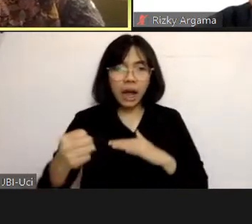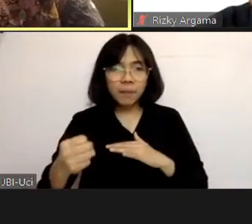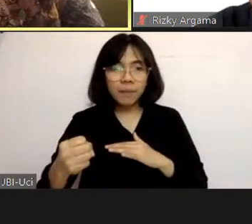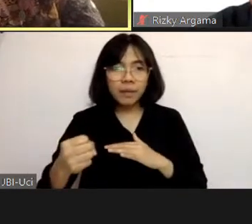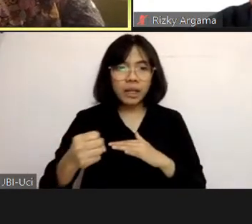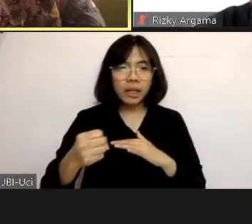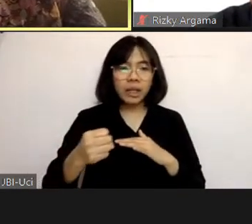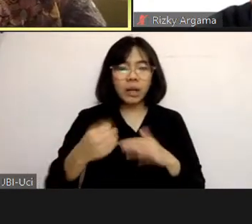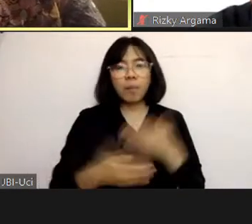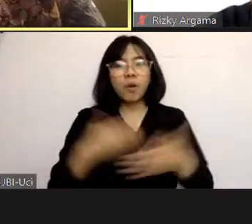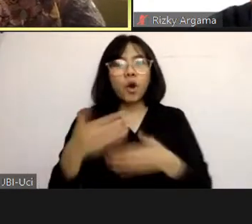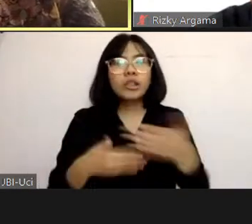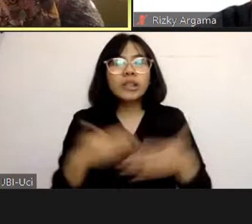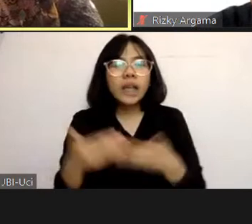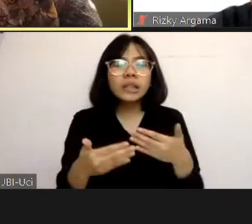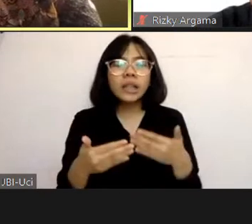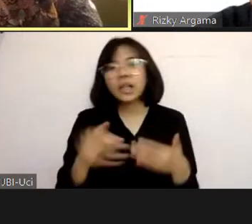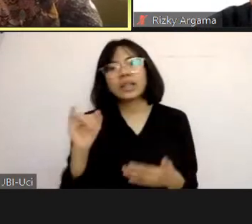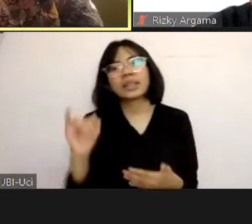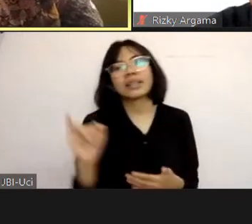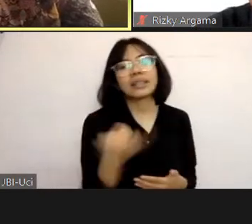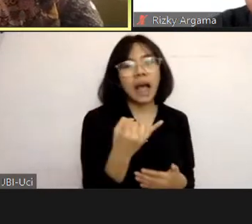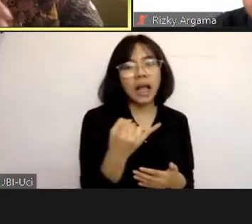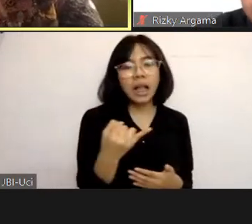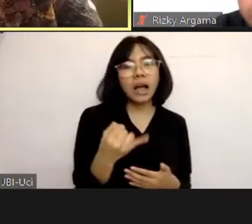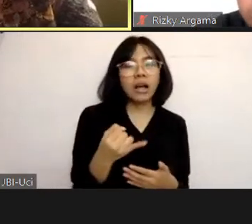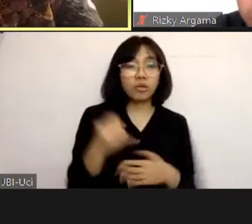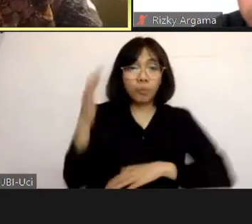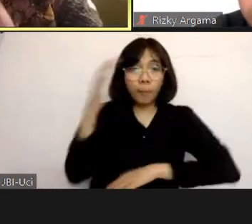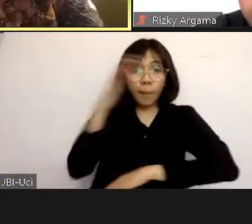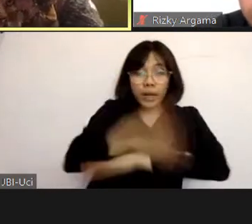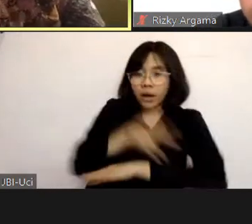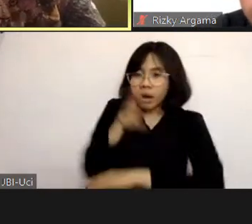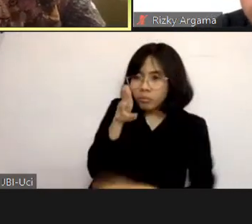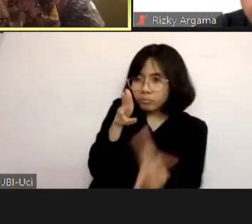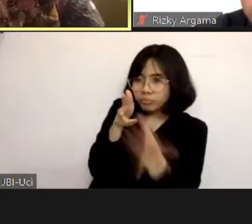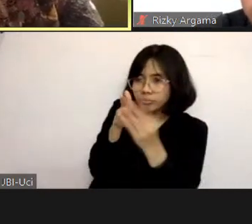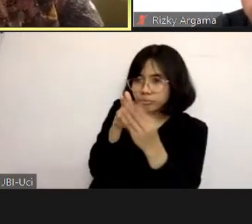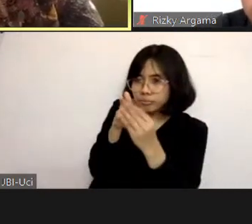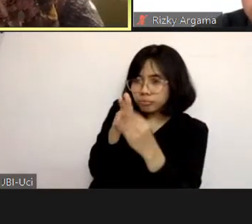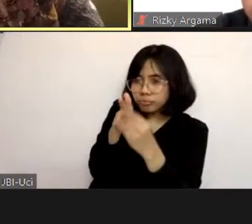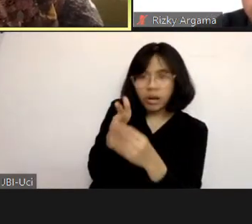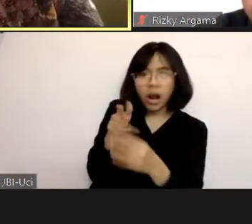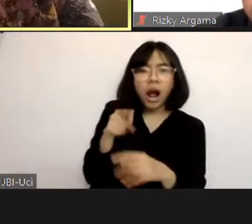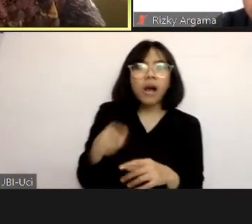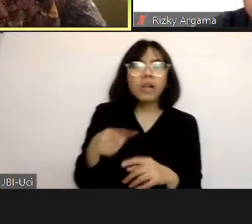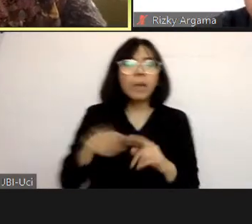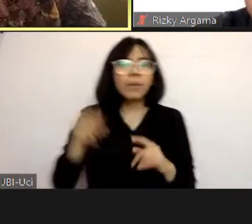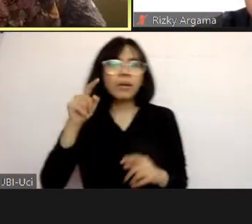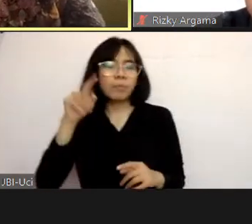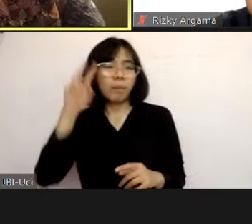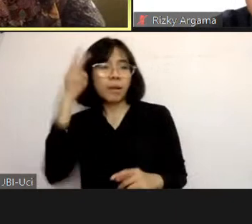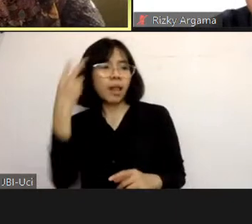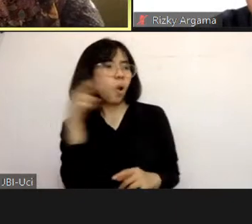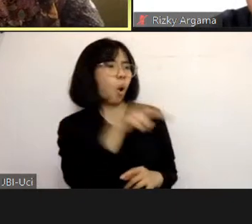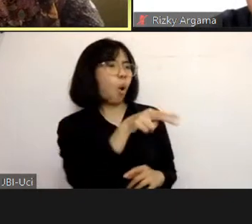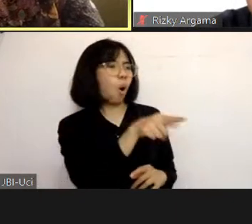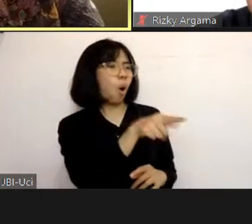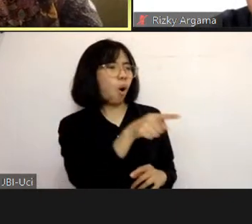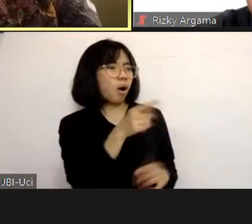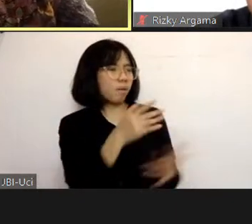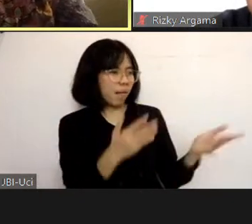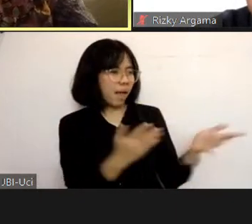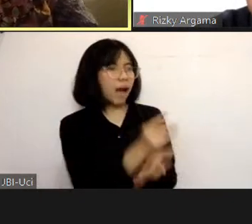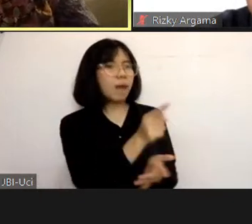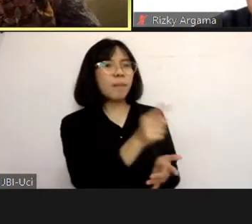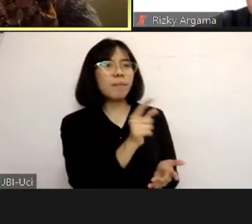prosesnya tidak benar, tapi justru mereka disangkakan dengan ujaran kebencian. Jadi yang ada dalam Undang-Undang ITE lalu